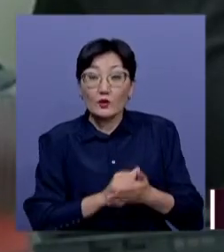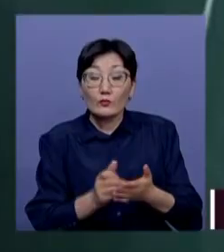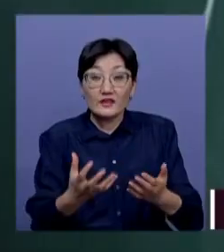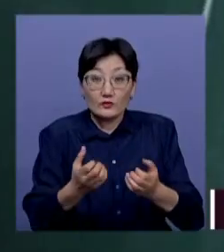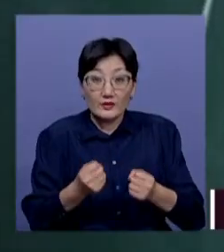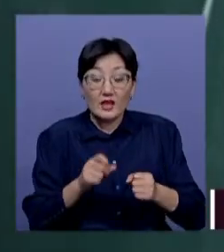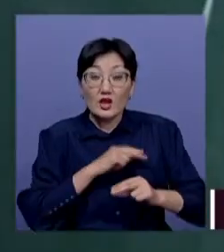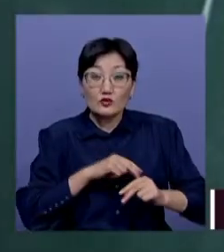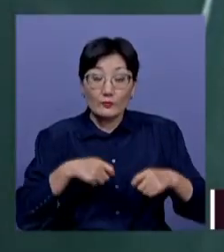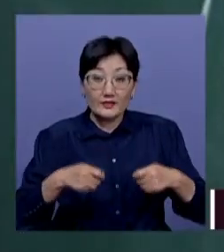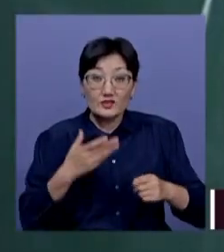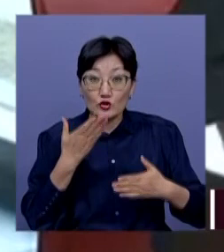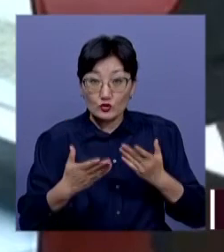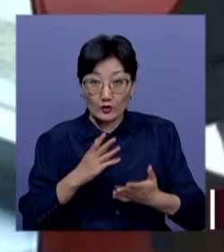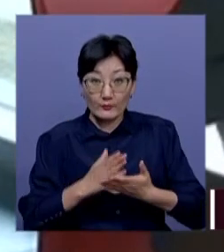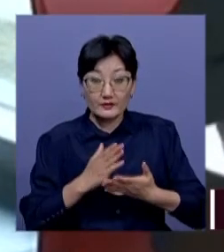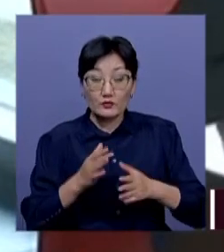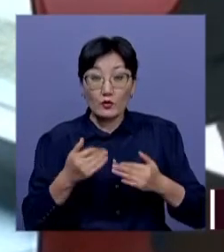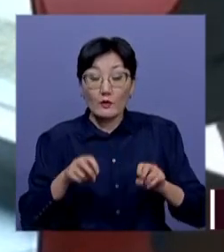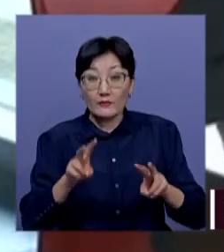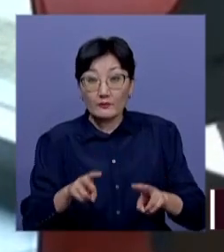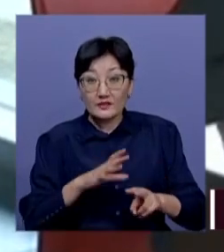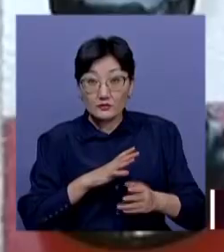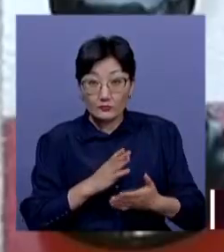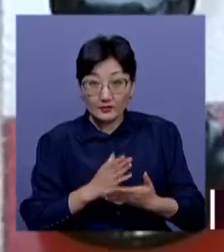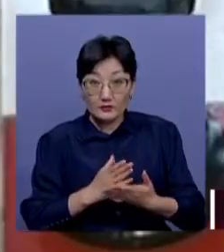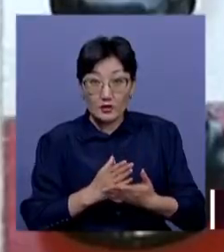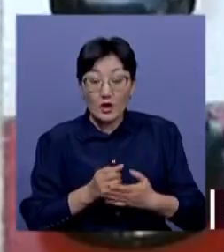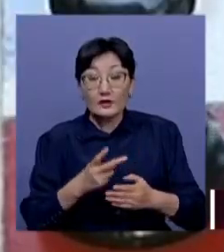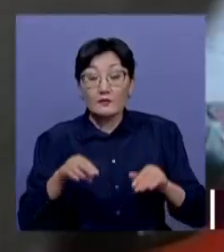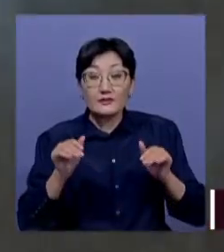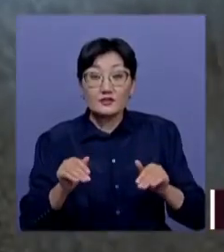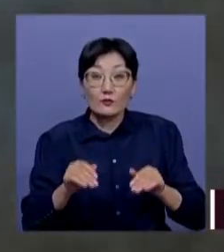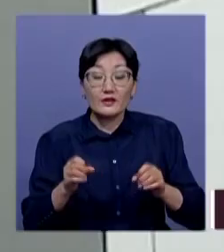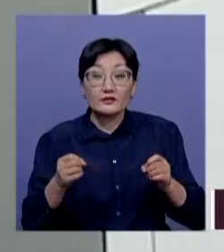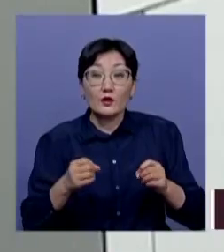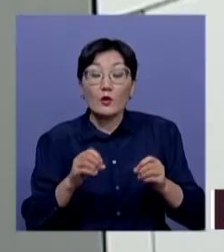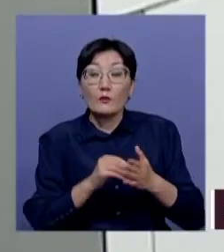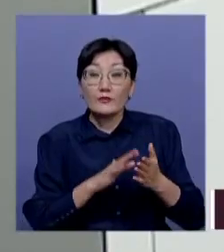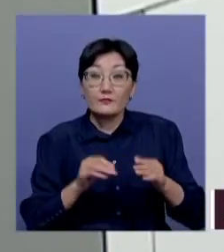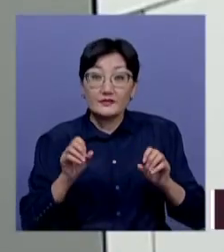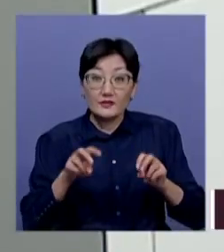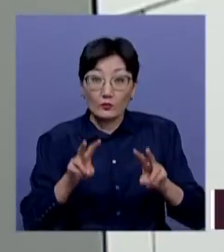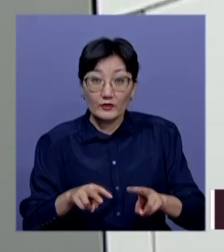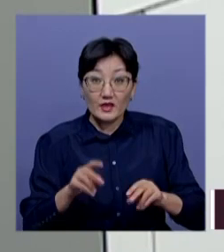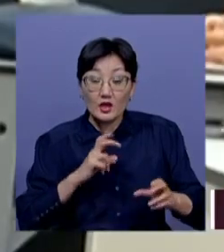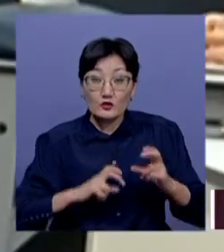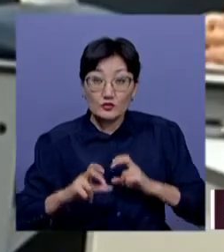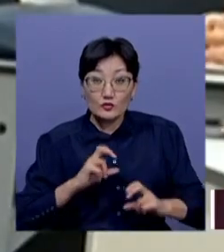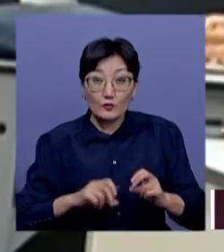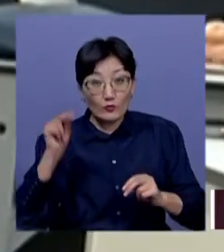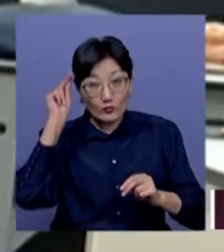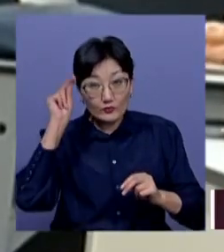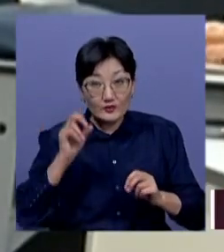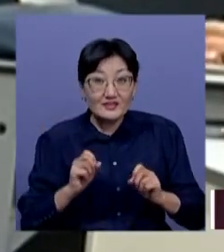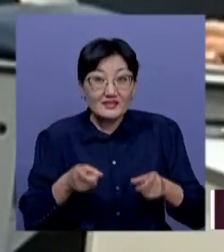Арасында еңбек нарығында сұранысқа емес мамандықтар да болған. Тіпті кейбір колледждерге белгілі бір мамандықтар бойынша студенттер оқуға